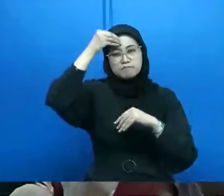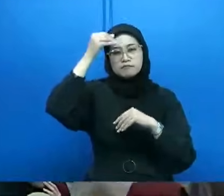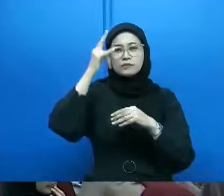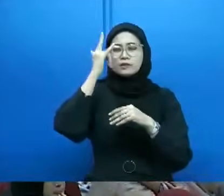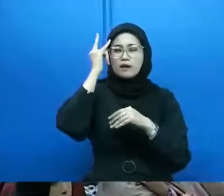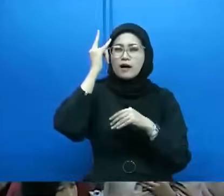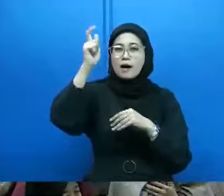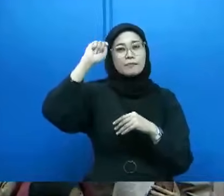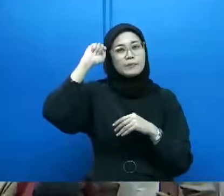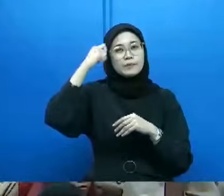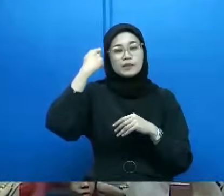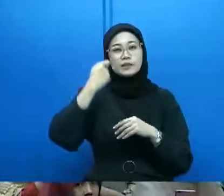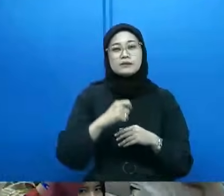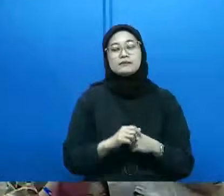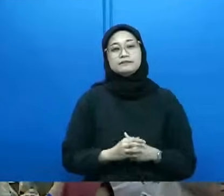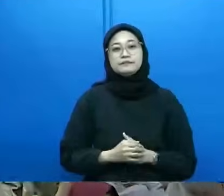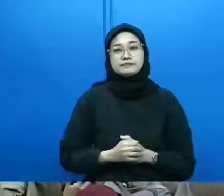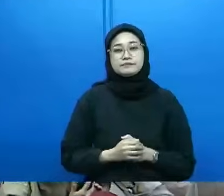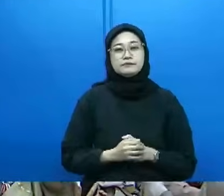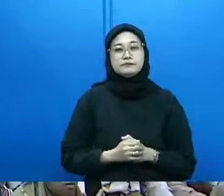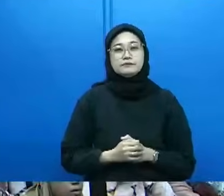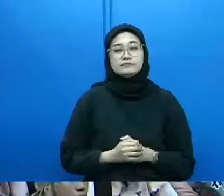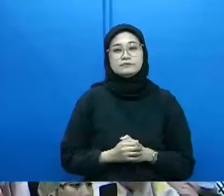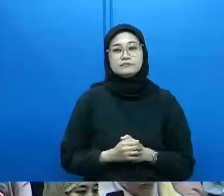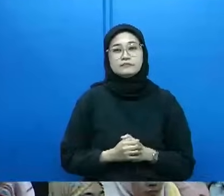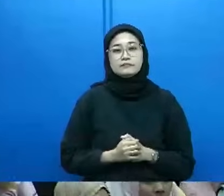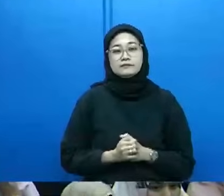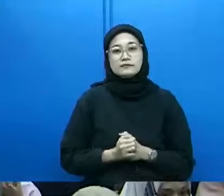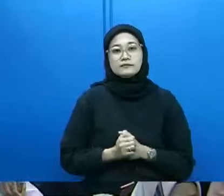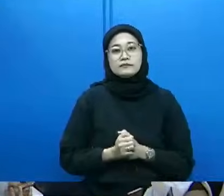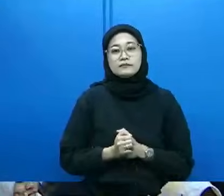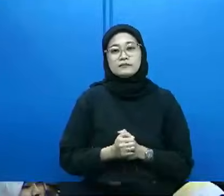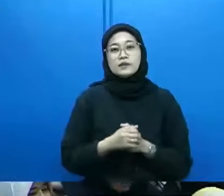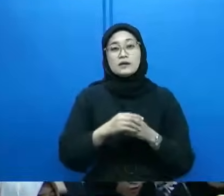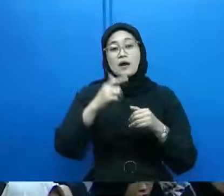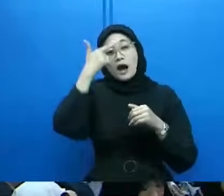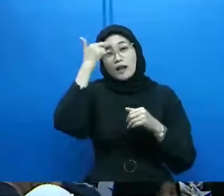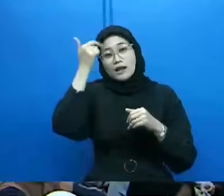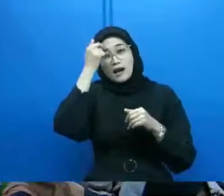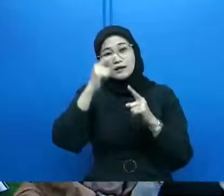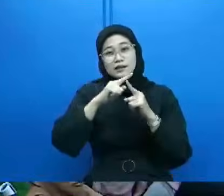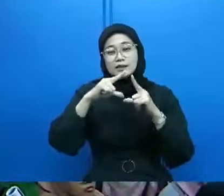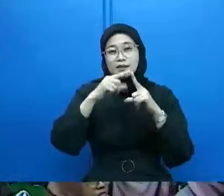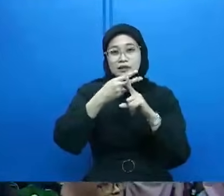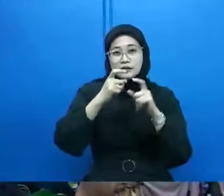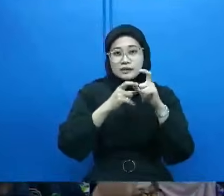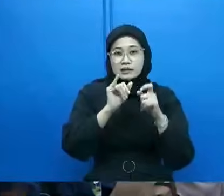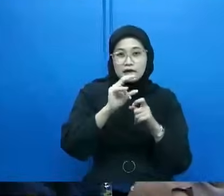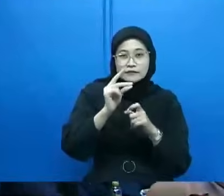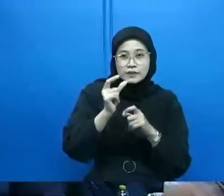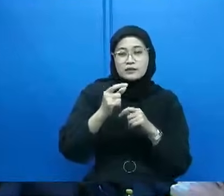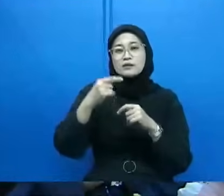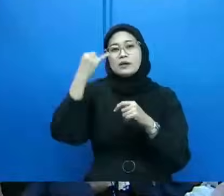bin Abi Thalib radhiyallahu ta'ala anhu. Bukan sekedar pakar balaghah, pakar tafsir, pakar hadis. Juga beliau pakar di bidang ilmu